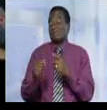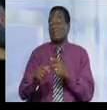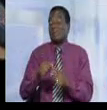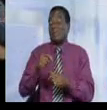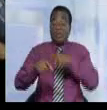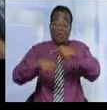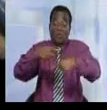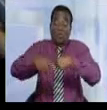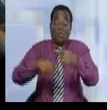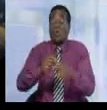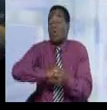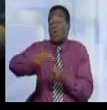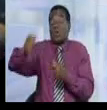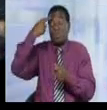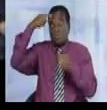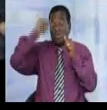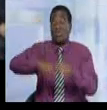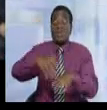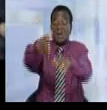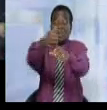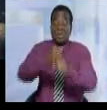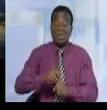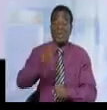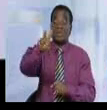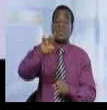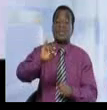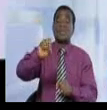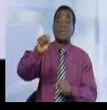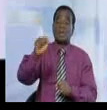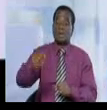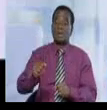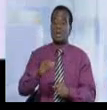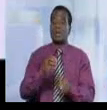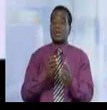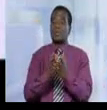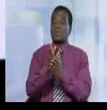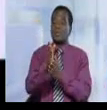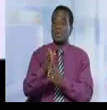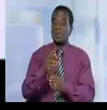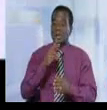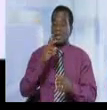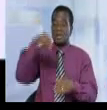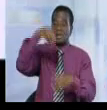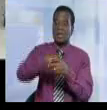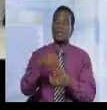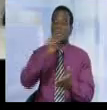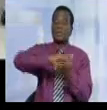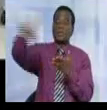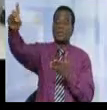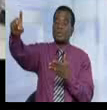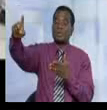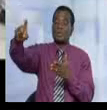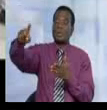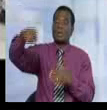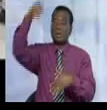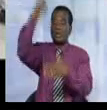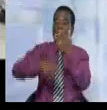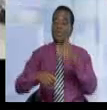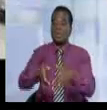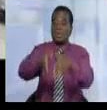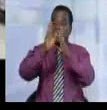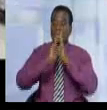considéré que nous devions donc mettre en place ce nouveau système. La procédure sera opérationnelle dans une semaine. Le coût d'une